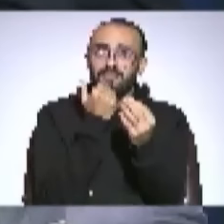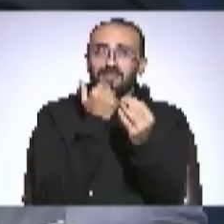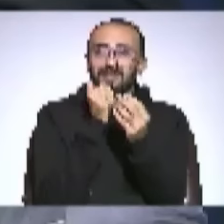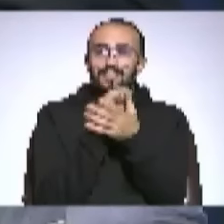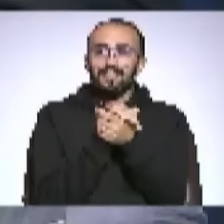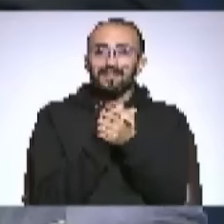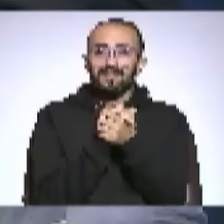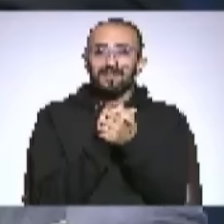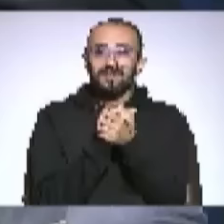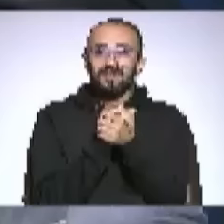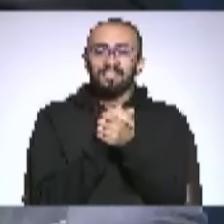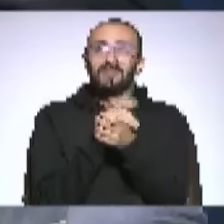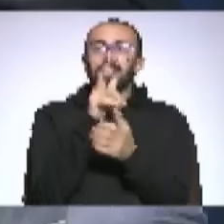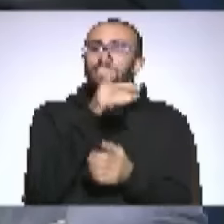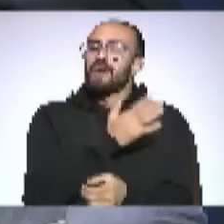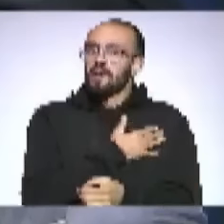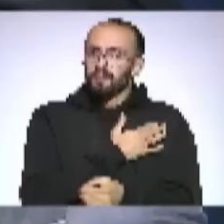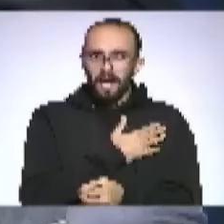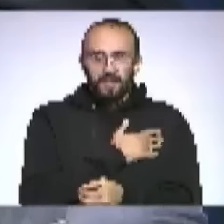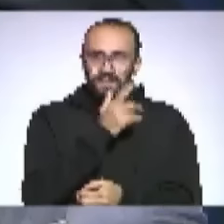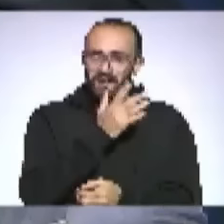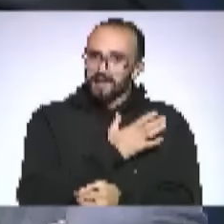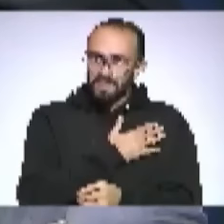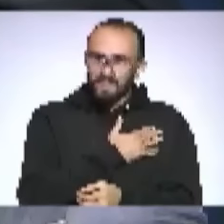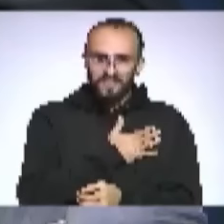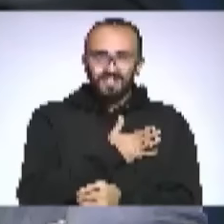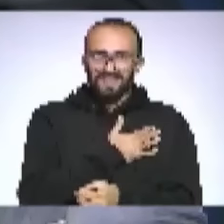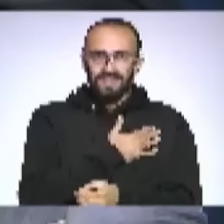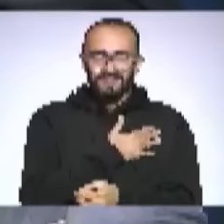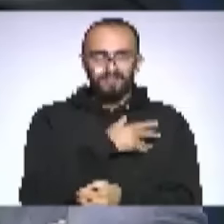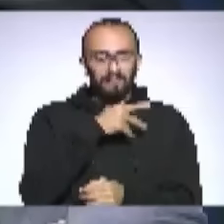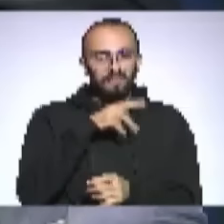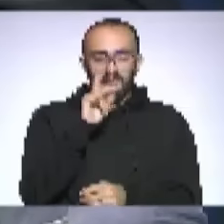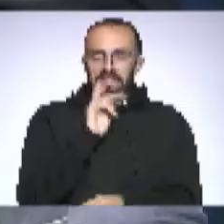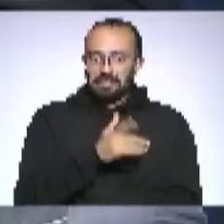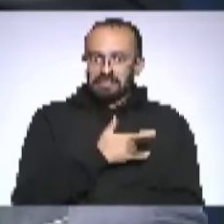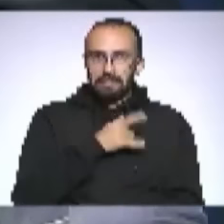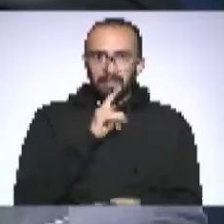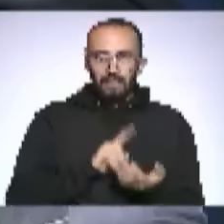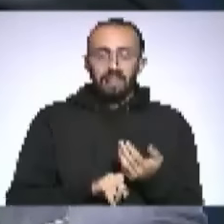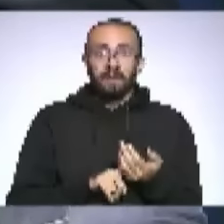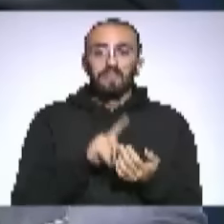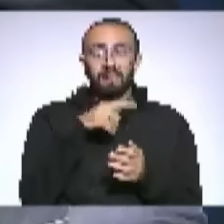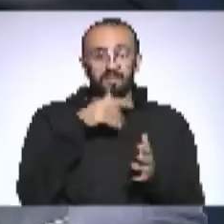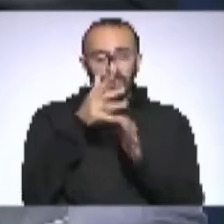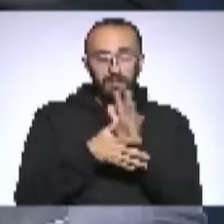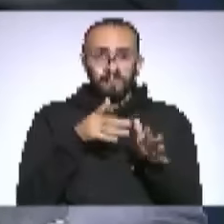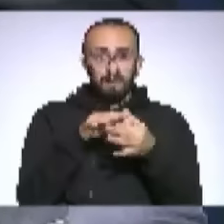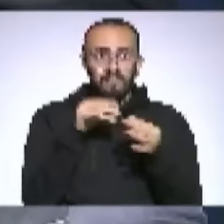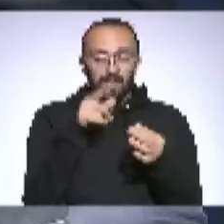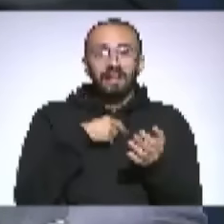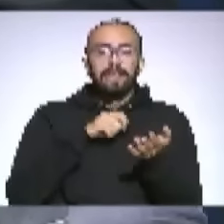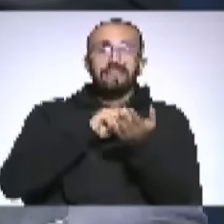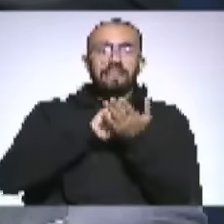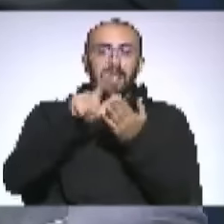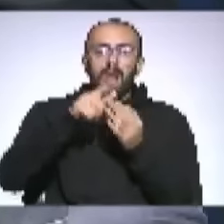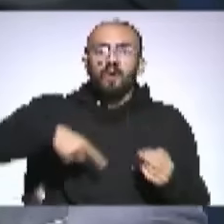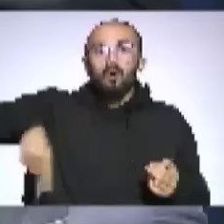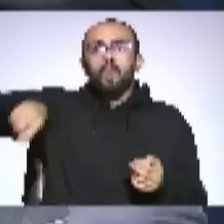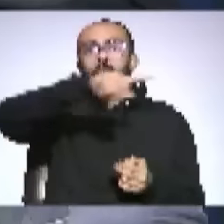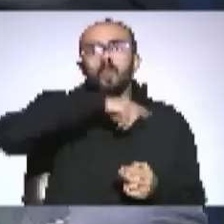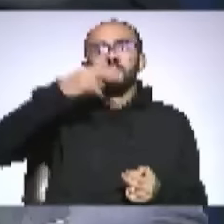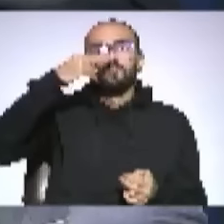ماجتش م انت في قلبي وك مكان يعني انا متعاطف معاك جدا بس اما بقول الكلام ده انا ببعتها رساله لاولادنا